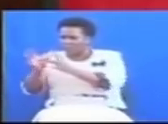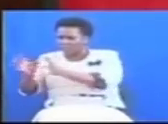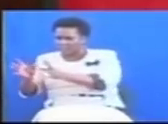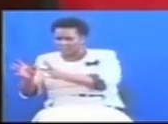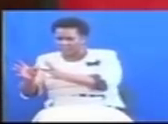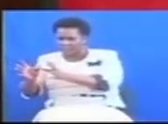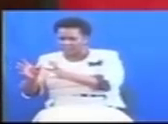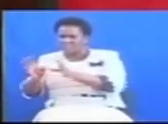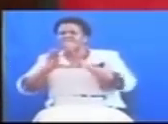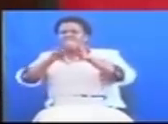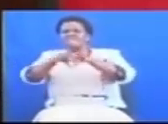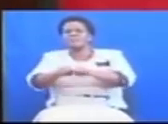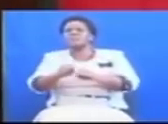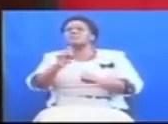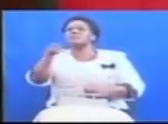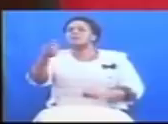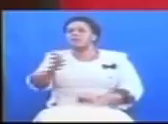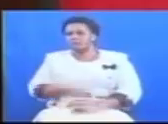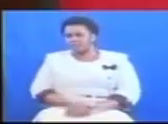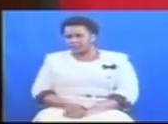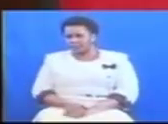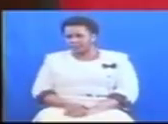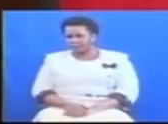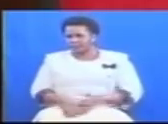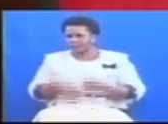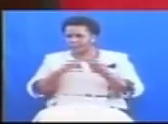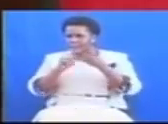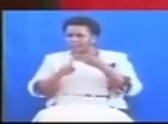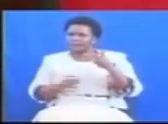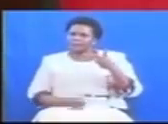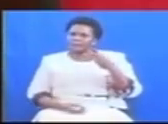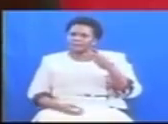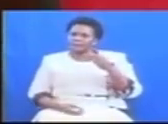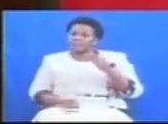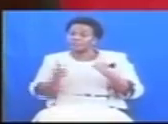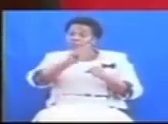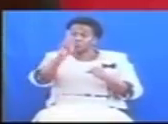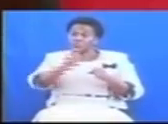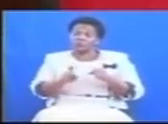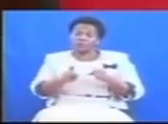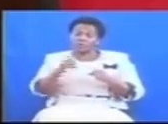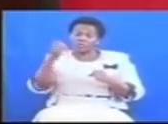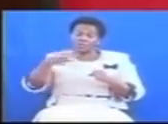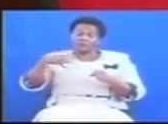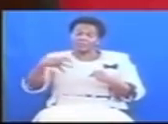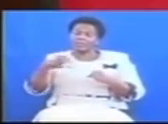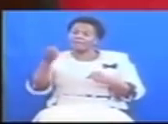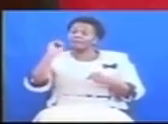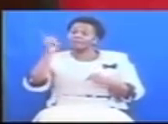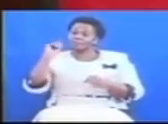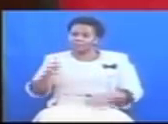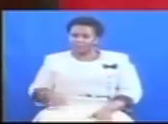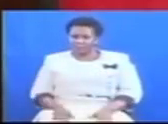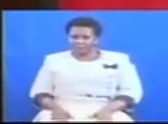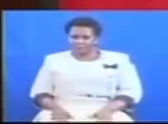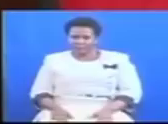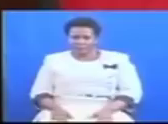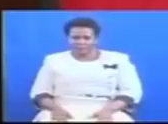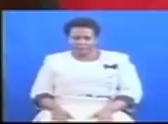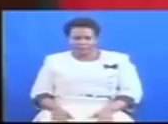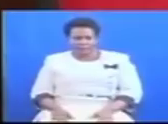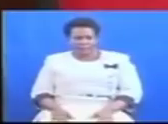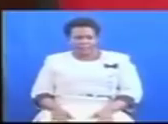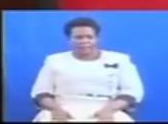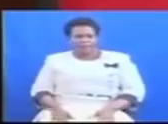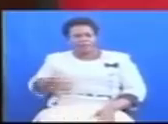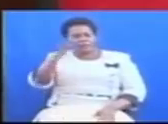ardhi. Swali sasa kwa wizara ya nishati. Mheshimiwa naibu waziri, sio wananchi wote wanaolipwa leo, wanalipwa